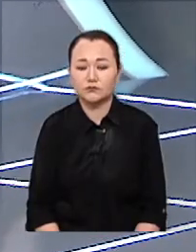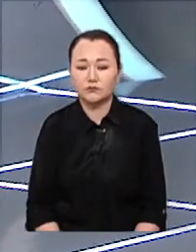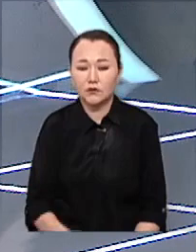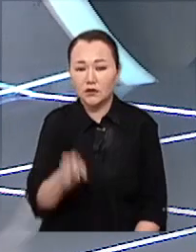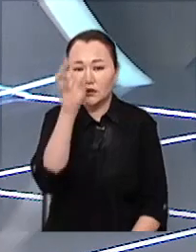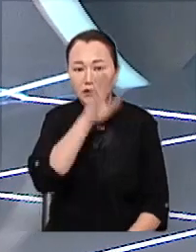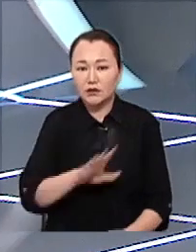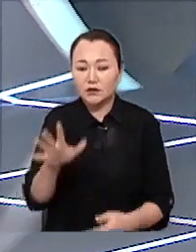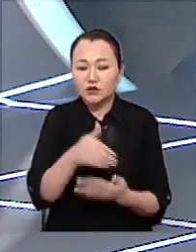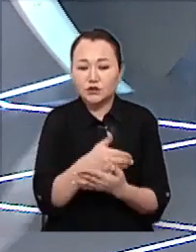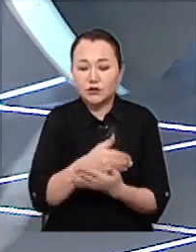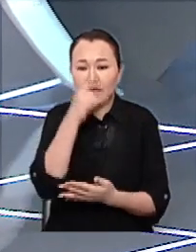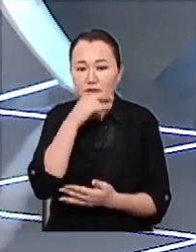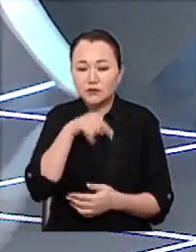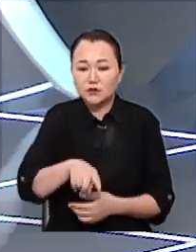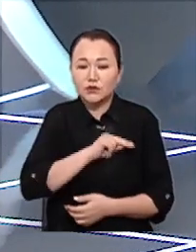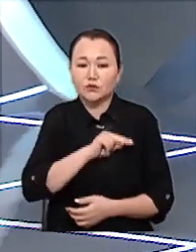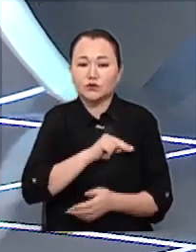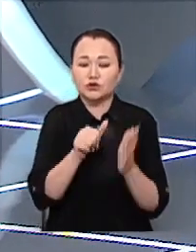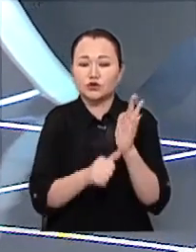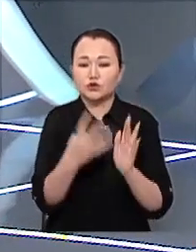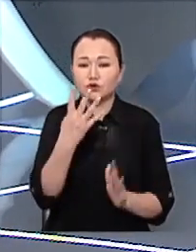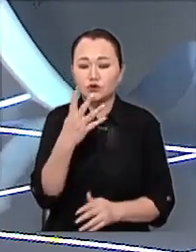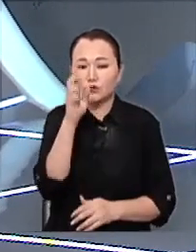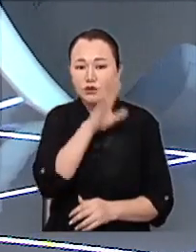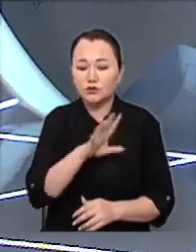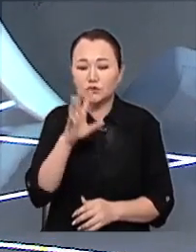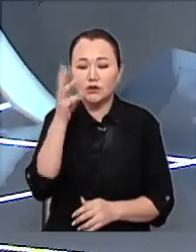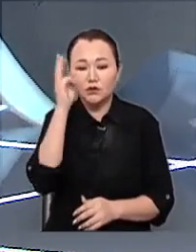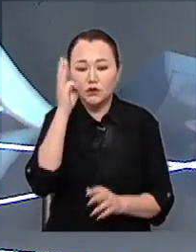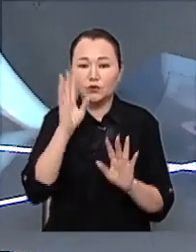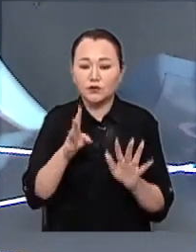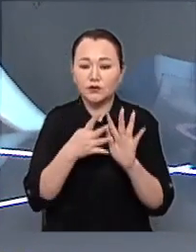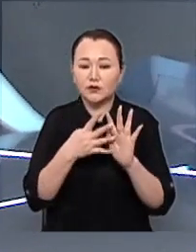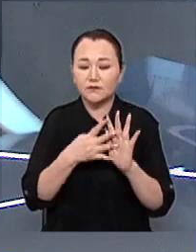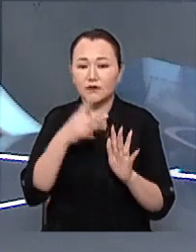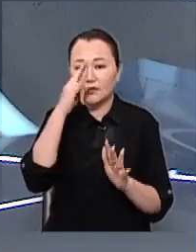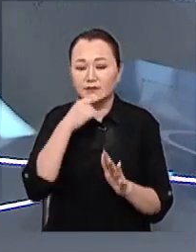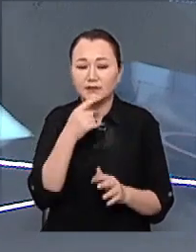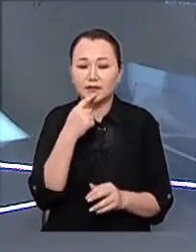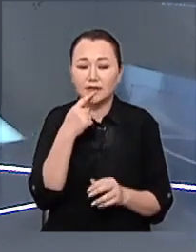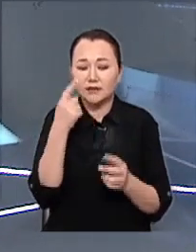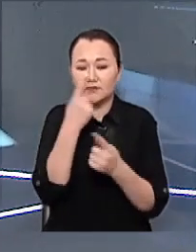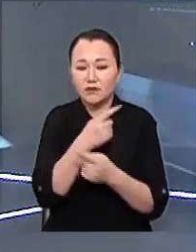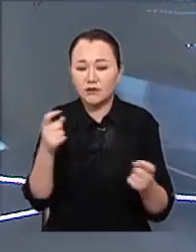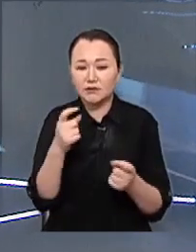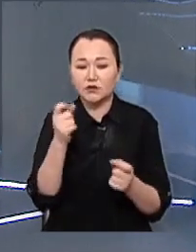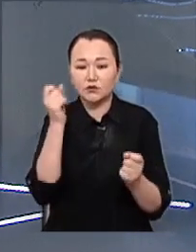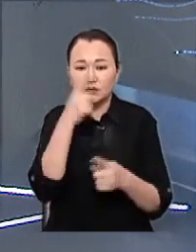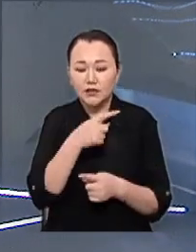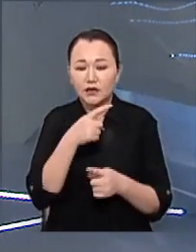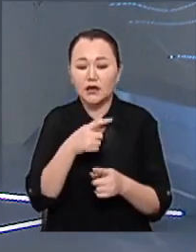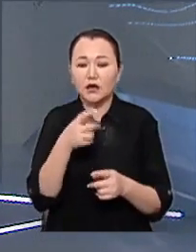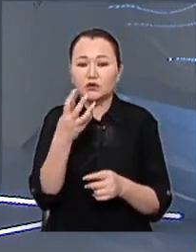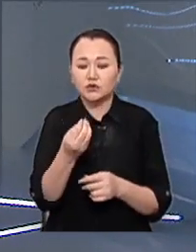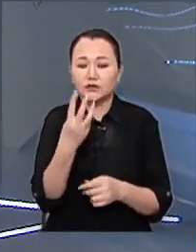Ел жаңалықтары. Қазақстанда жұмыс істейтін 64 мемлекет елшілігінің тек 9-ы ғана қазақ тілінде ақпарат тарататыны белгілі болды.